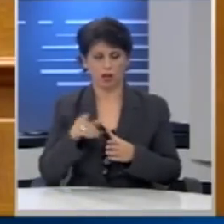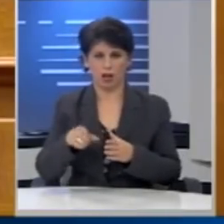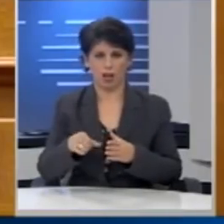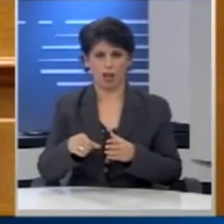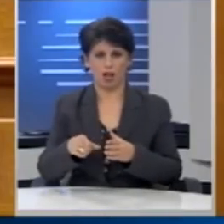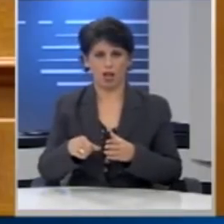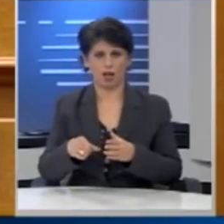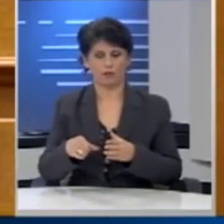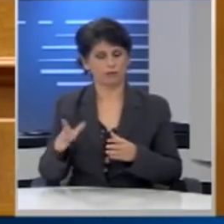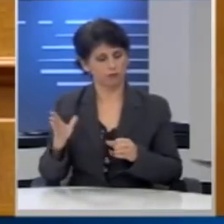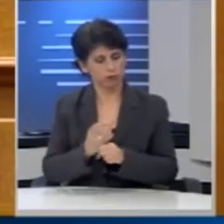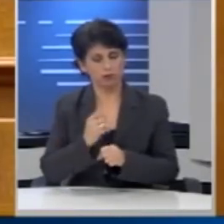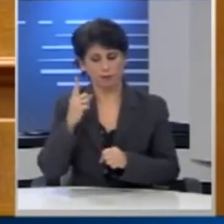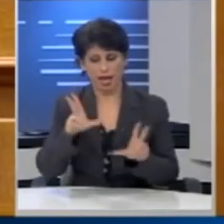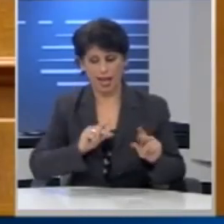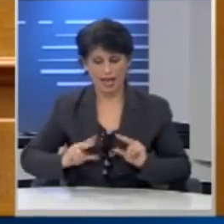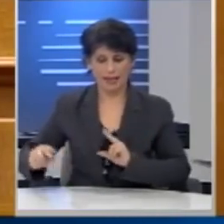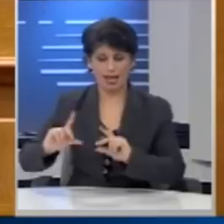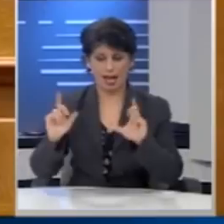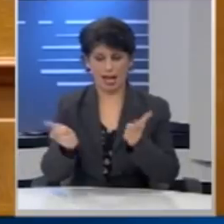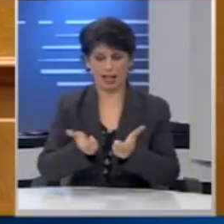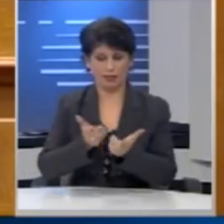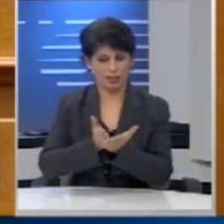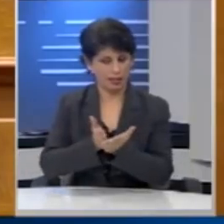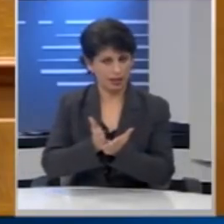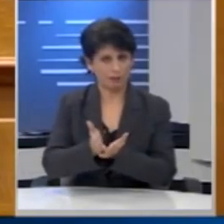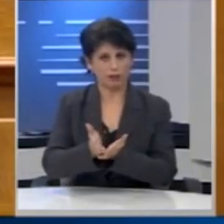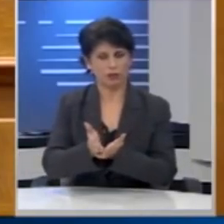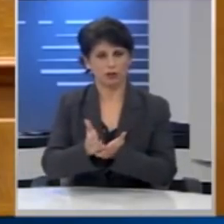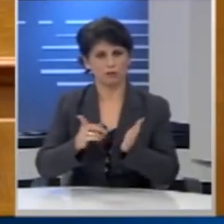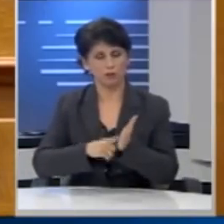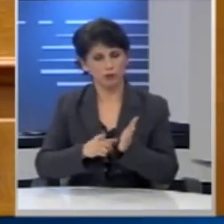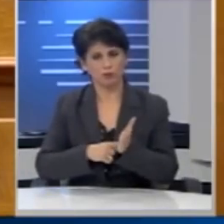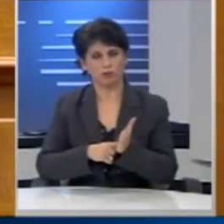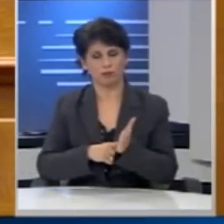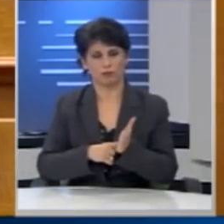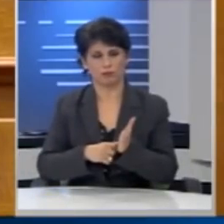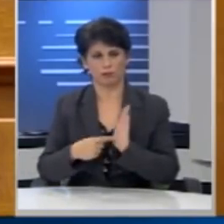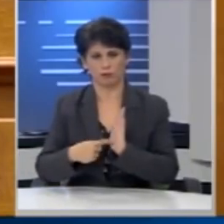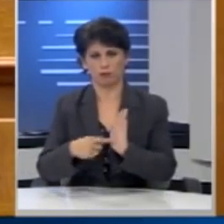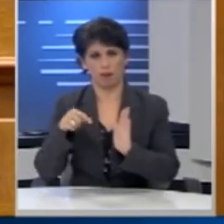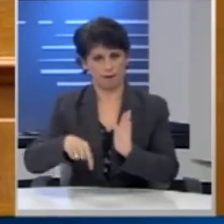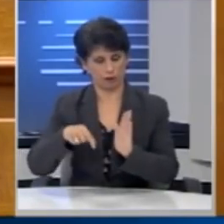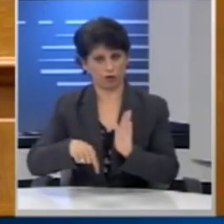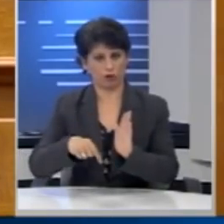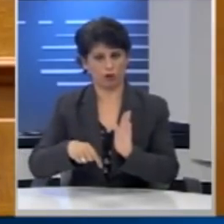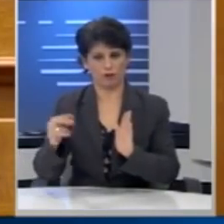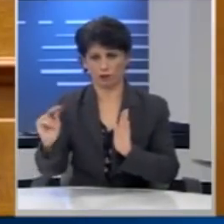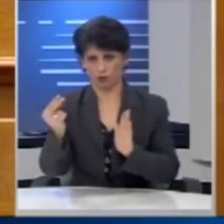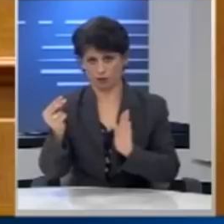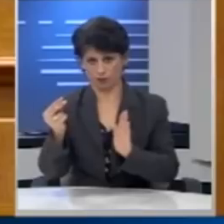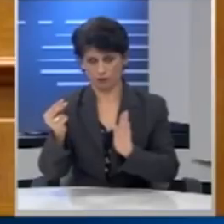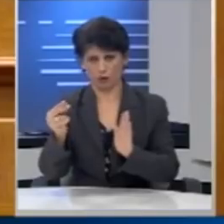το κεκτημένο μιας ενιαίας εθνικής γραμμής, η οποία πρέπει να εκπαιμφθεί από αυτό εδώ πέρα το